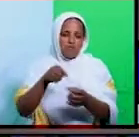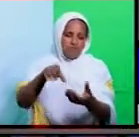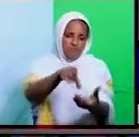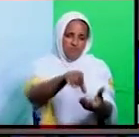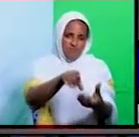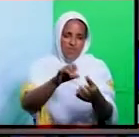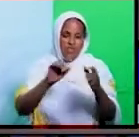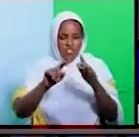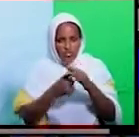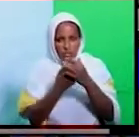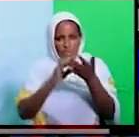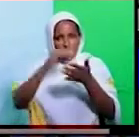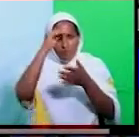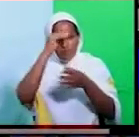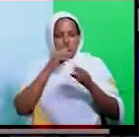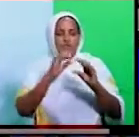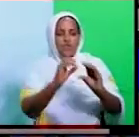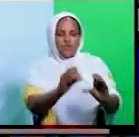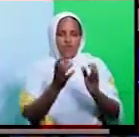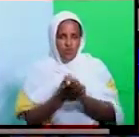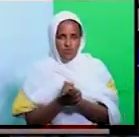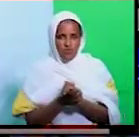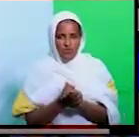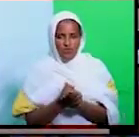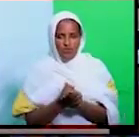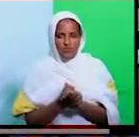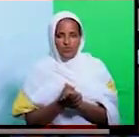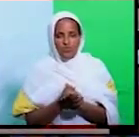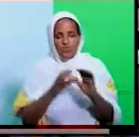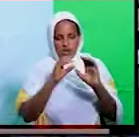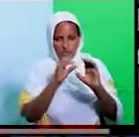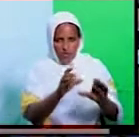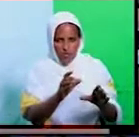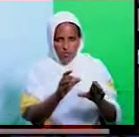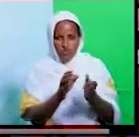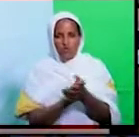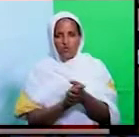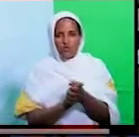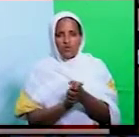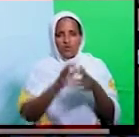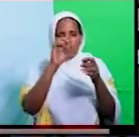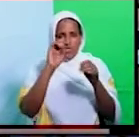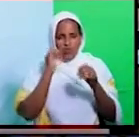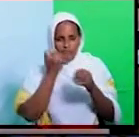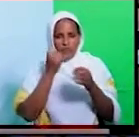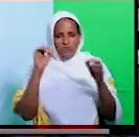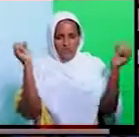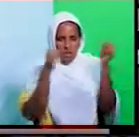የሚገልጸውን ያክል እነሱ በትክክል ይሄ ሁኔታ በተግባር ያዩት በውስጡ ያለፉት በሕይወት